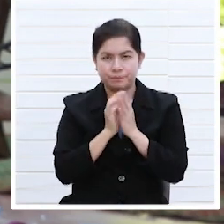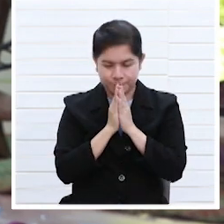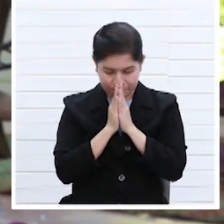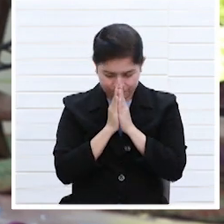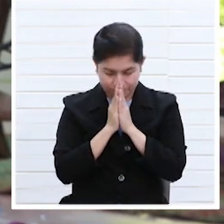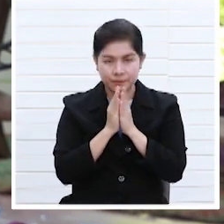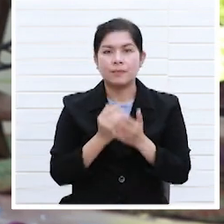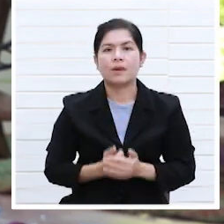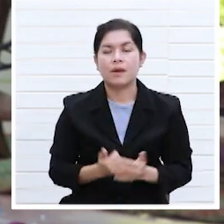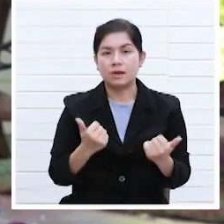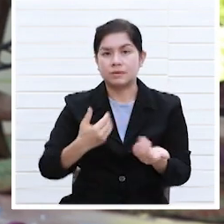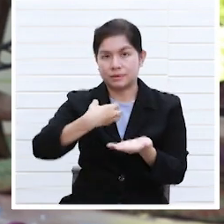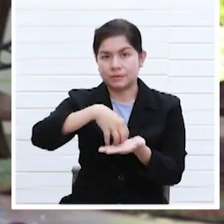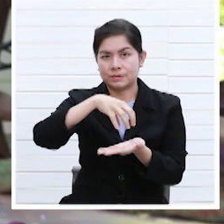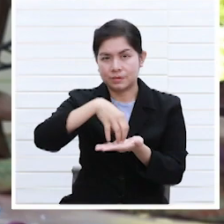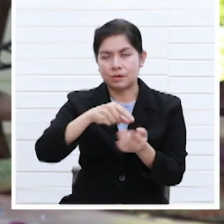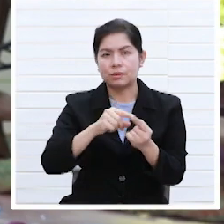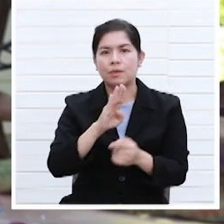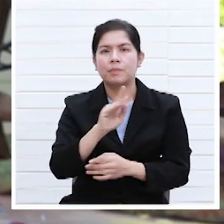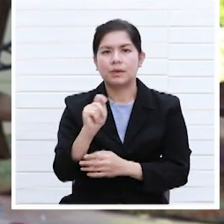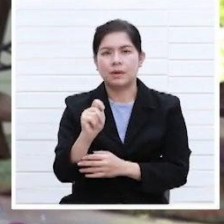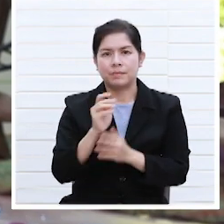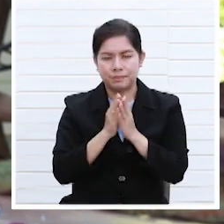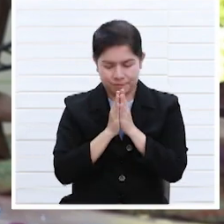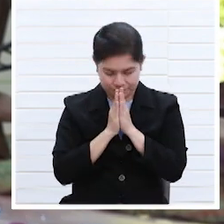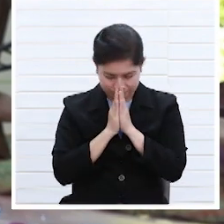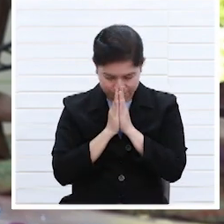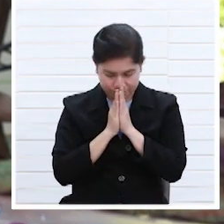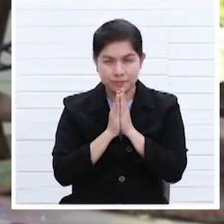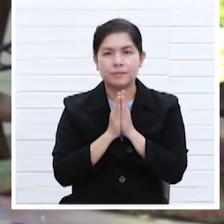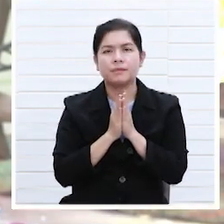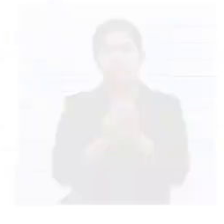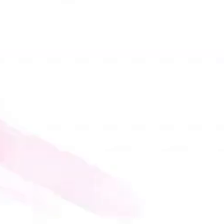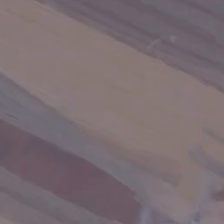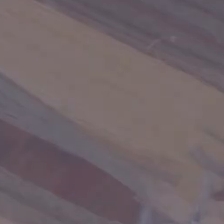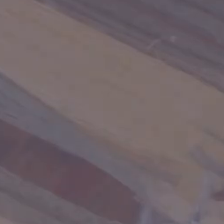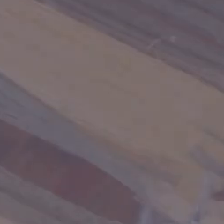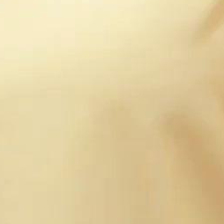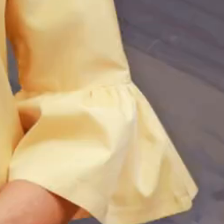ม่สุภาดีครับครับและทั้งหมดนี้คือ B Times ลายแทงชุมชนนะครับสวัสดีครับ